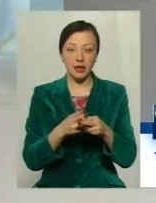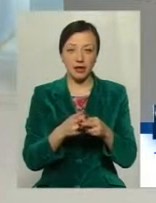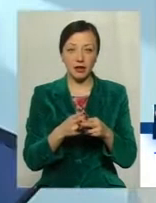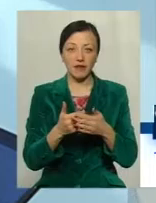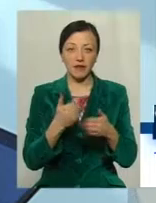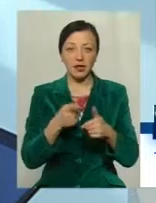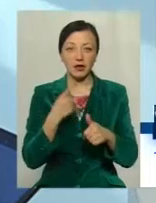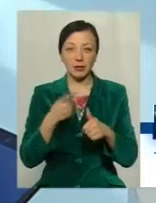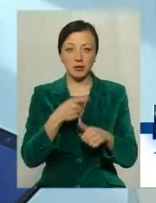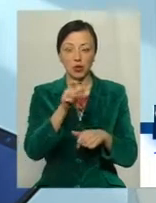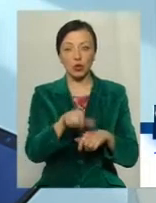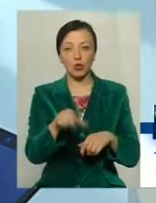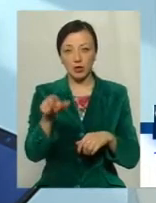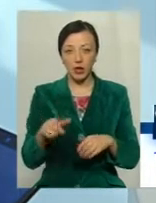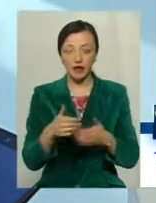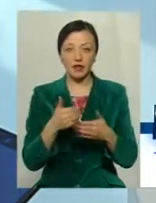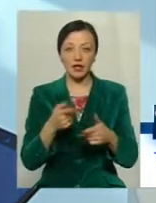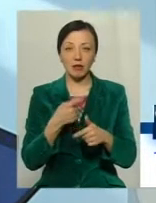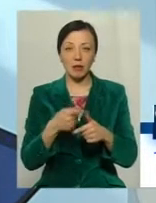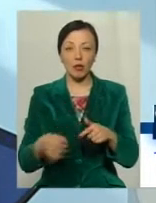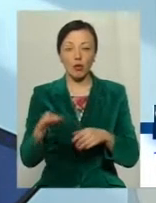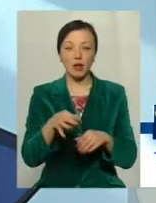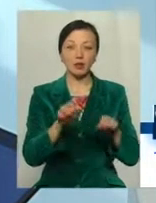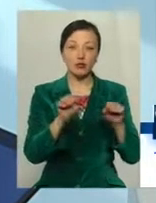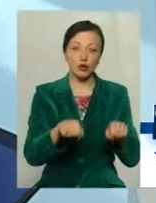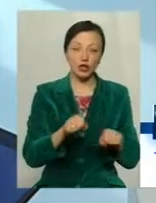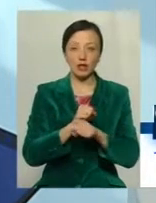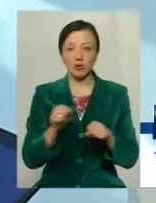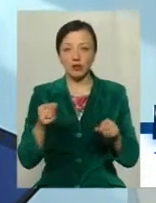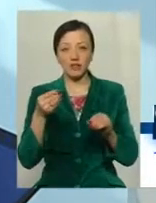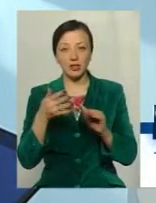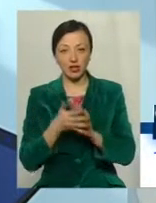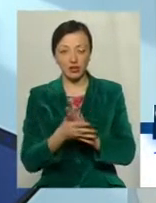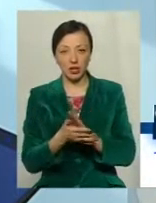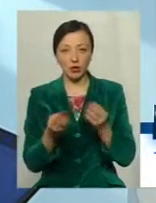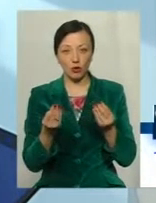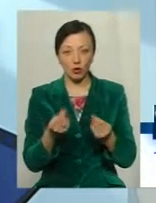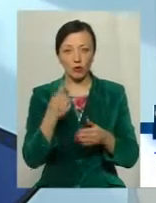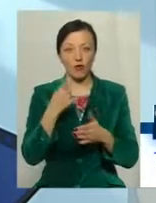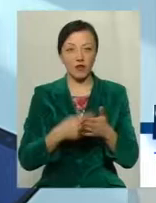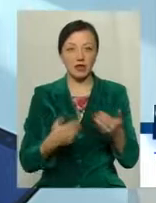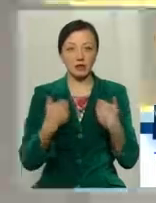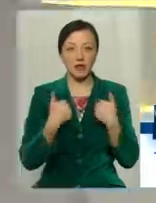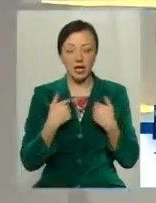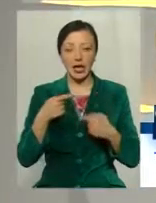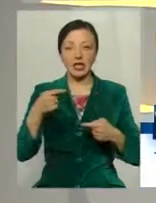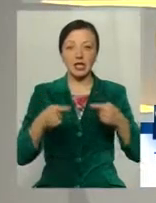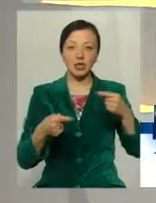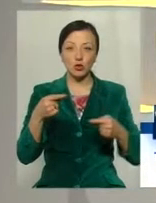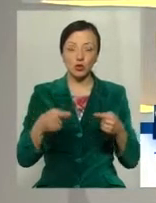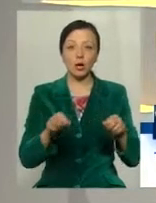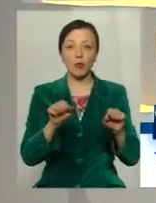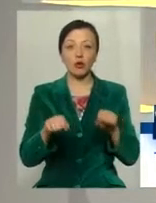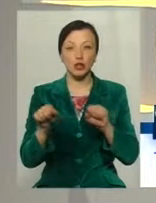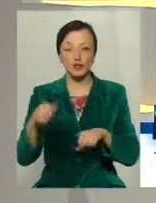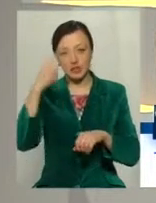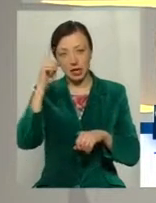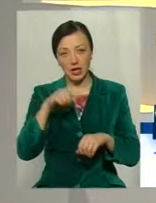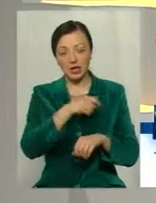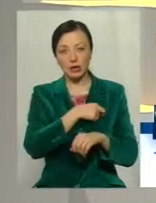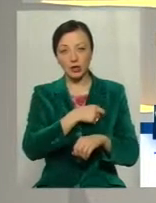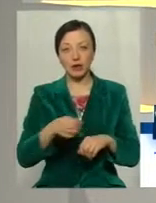представляю обласну раду і громадськість, всього-навсього на апарат, не на депутатів, на апарат виділяється 15 мільйонів гривень. Тобто ми сьогодні, як